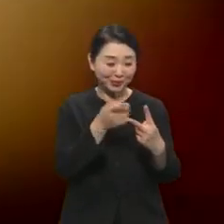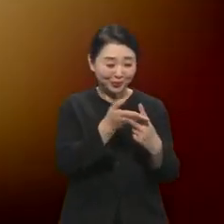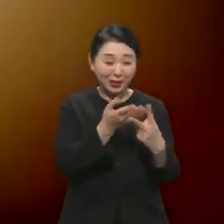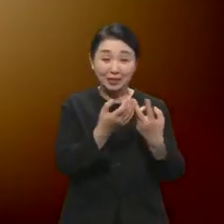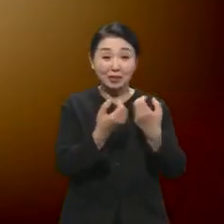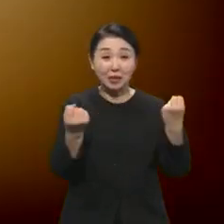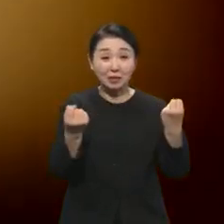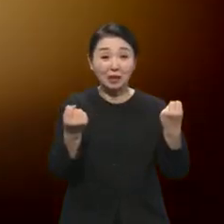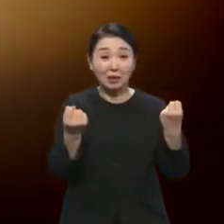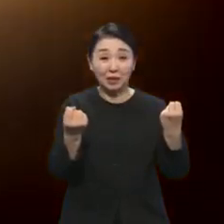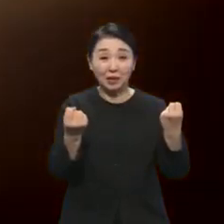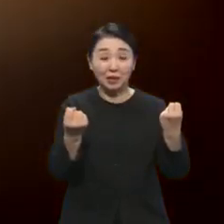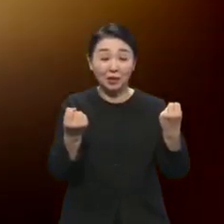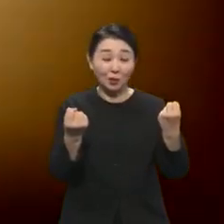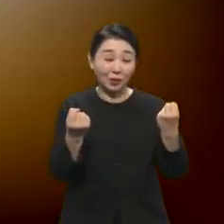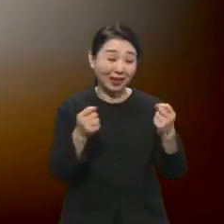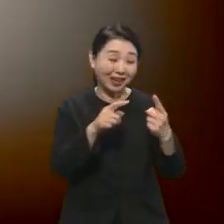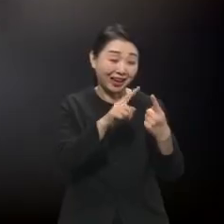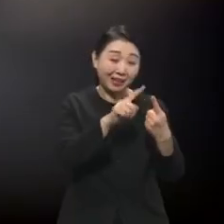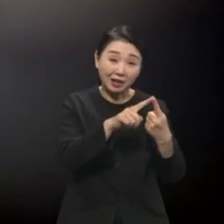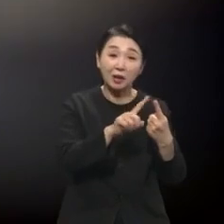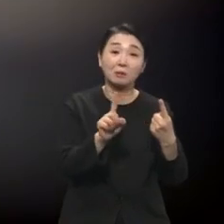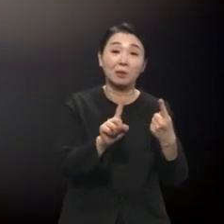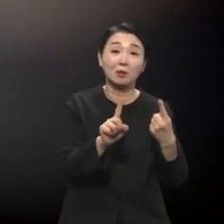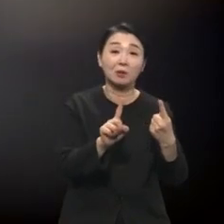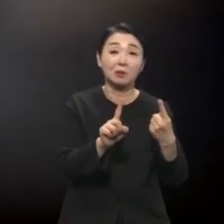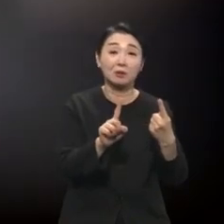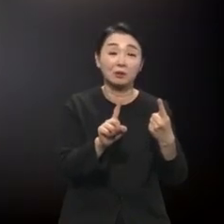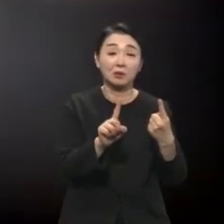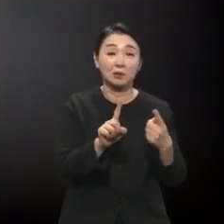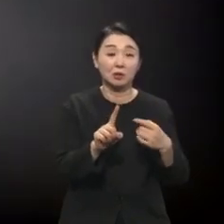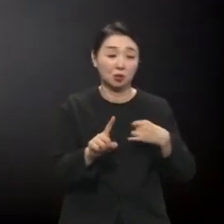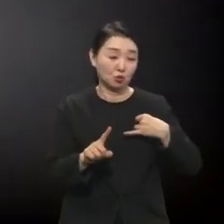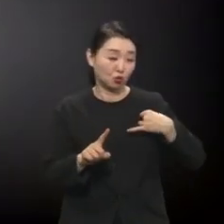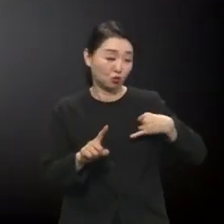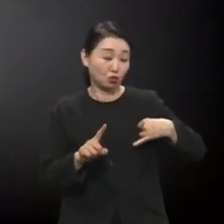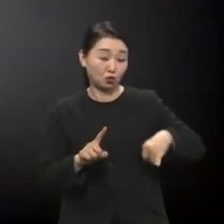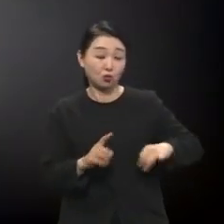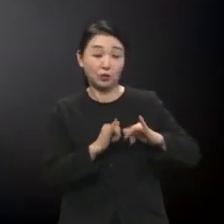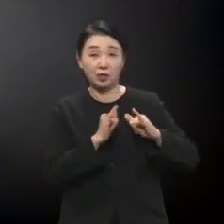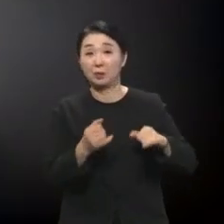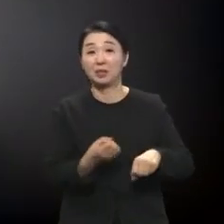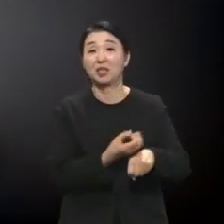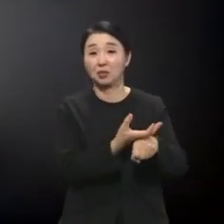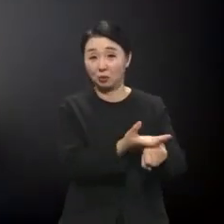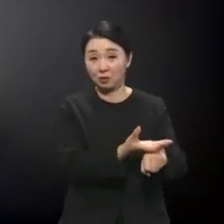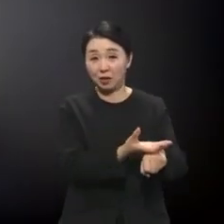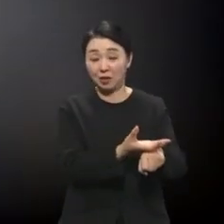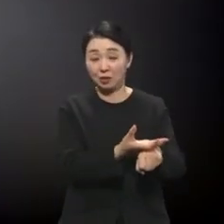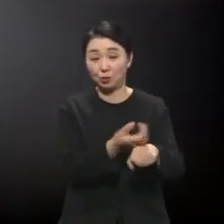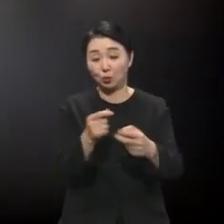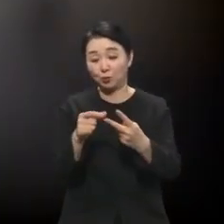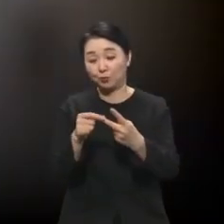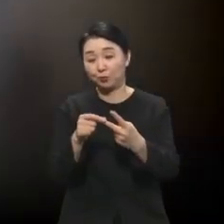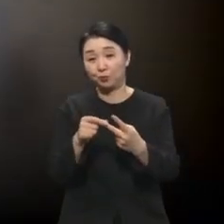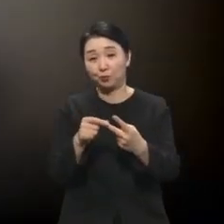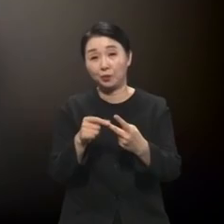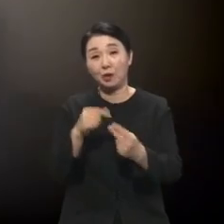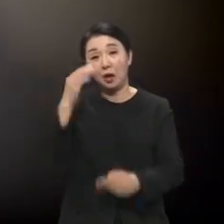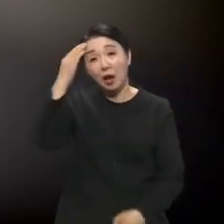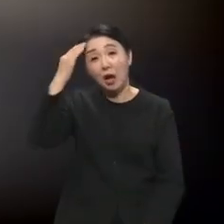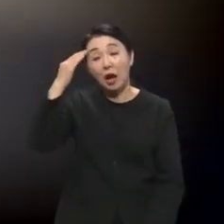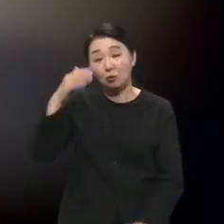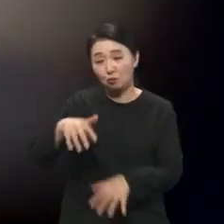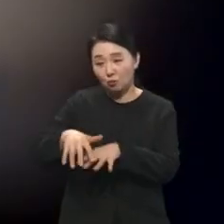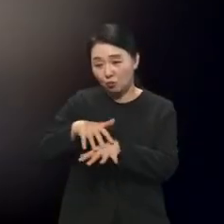같습니다 예 한 루트는 그야말로 중국 조직원에게 전달이 되고 또 한 루트는이 한국 그